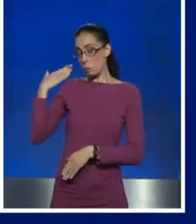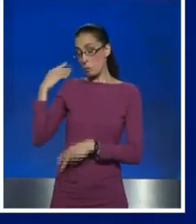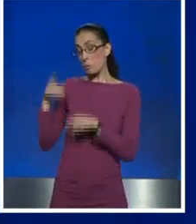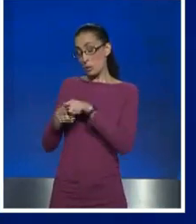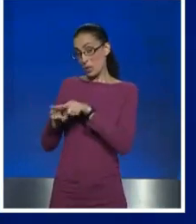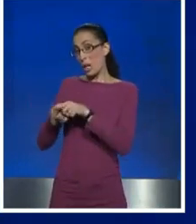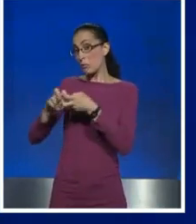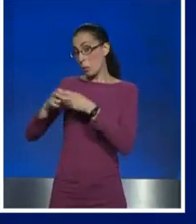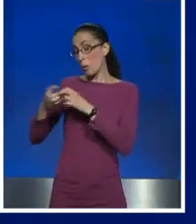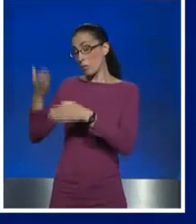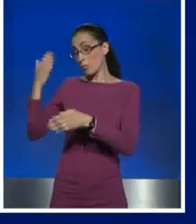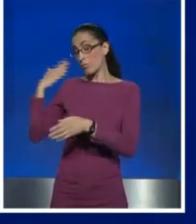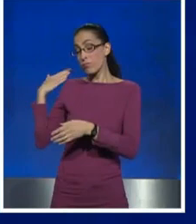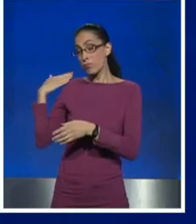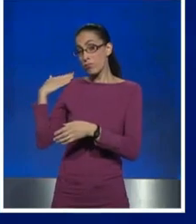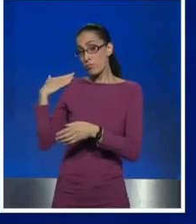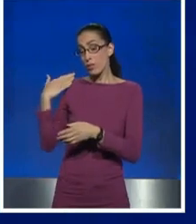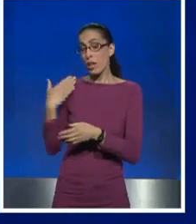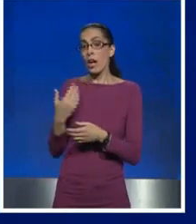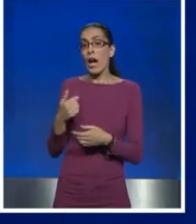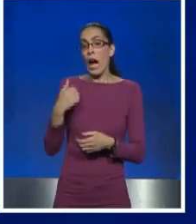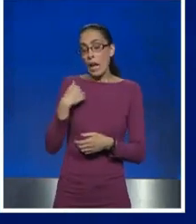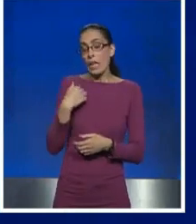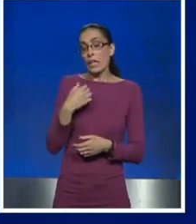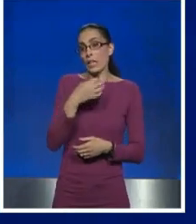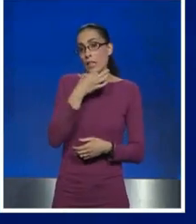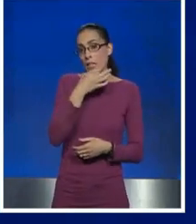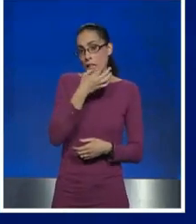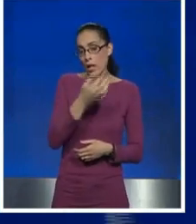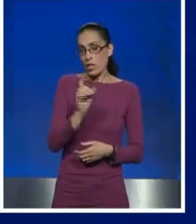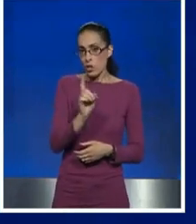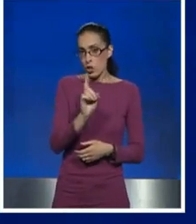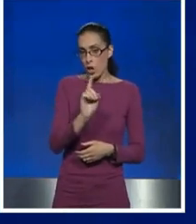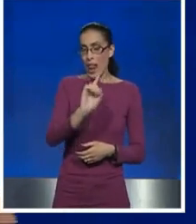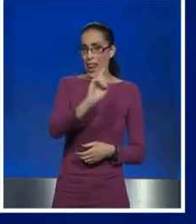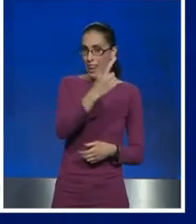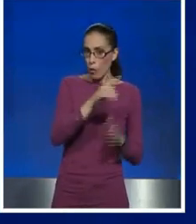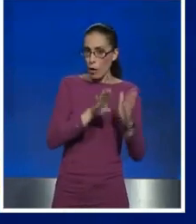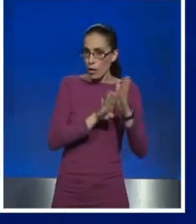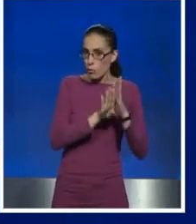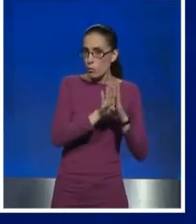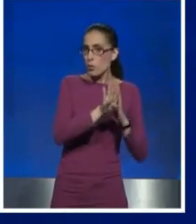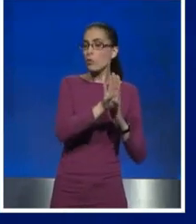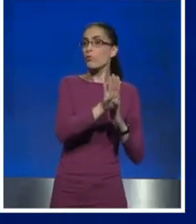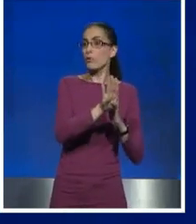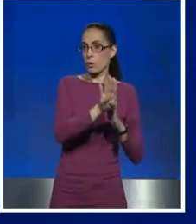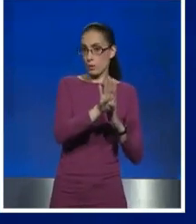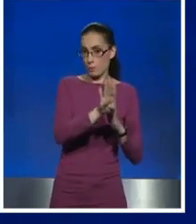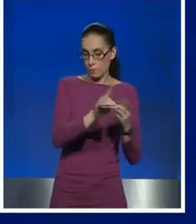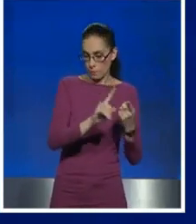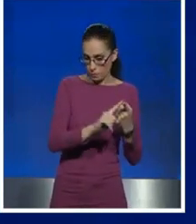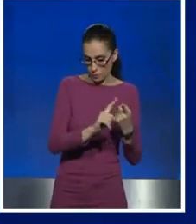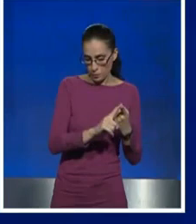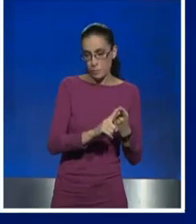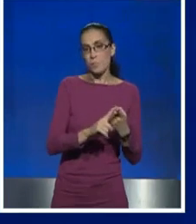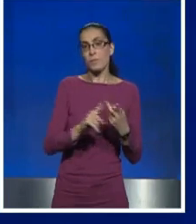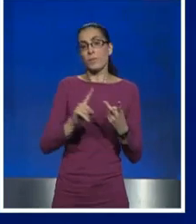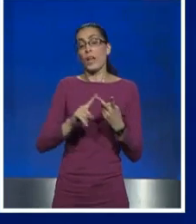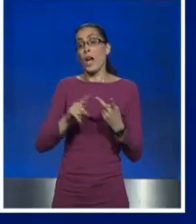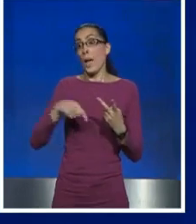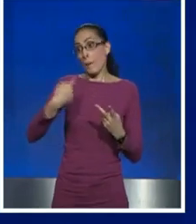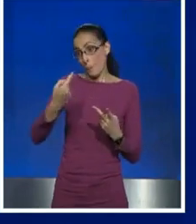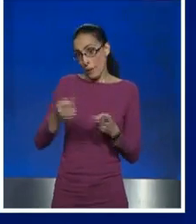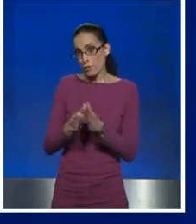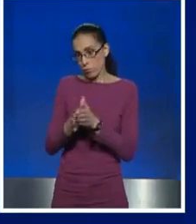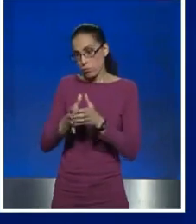nirrispondi d-domanda tiegħek, jiena nagħżel illi l-ewwel nimpruvjaw dik l-għażla li tajtni inti fid-domanda tiegħek, u mbagħad